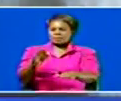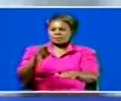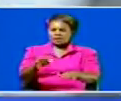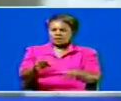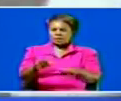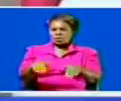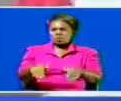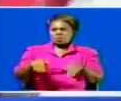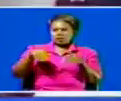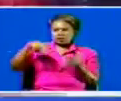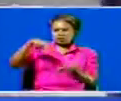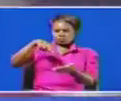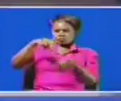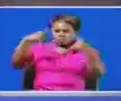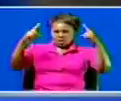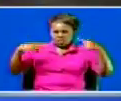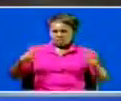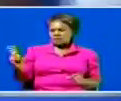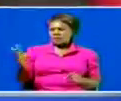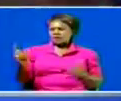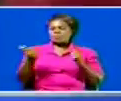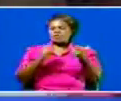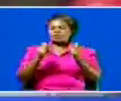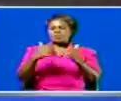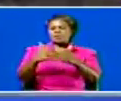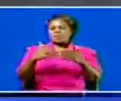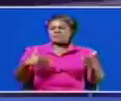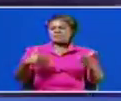anakusudia kubobea katika mashindano ya Nairobi Novice kabla ya